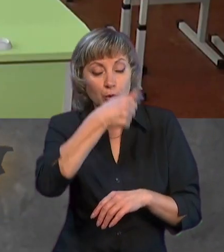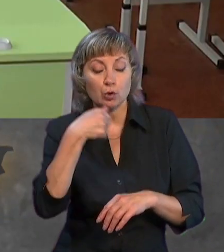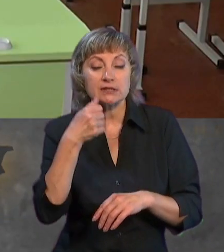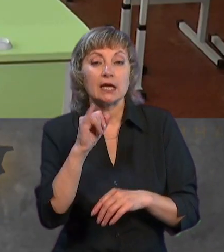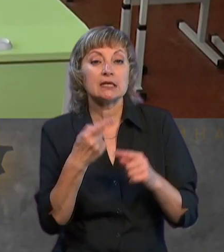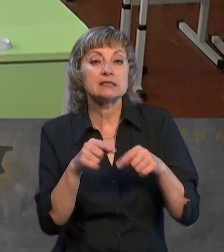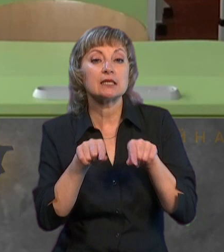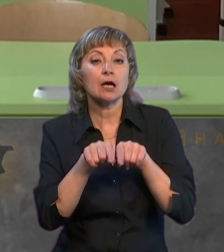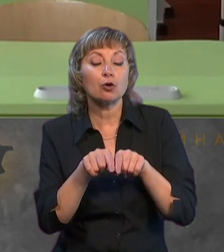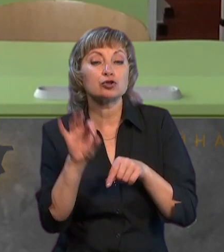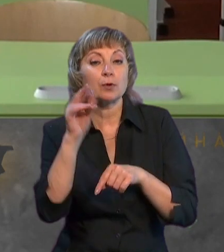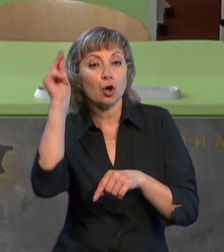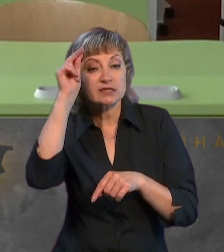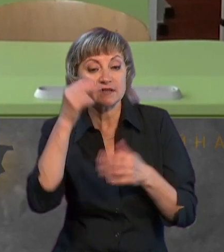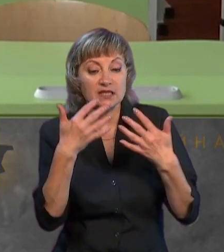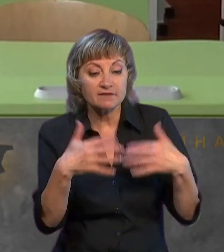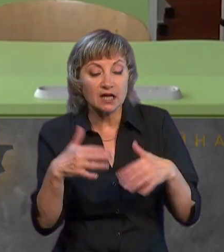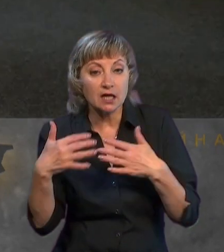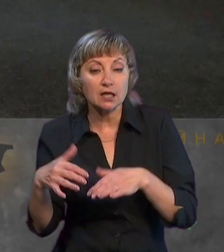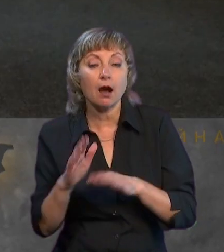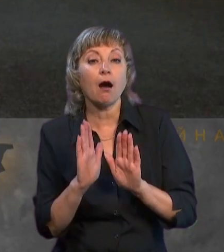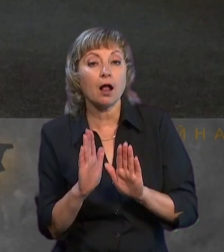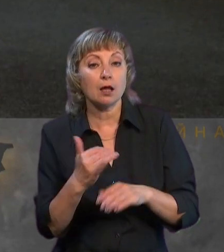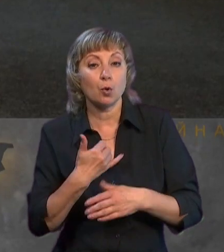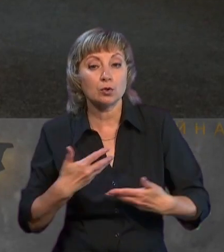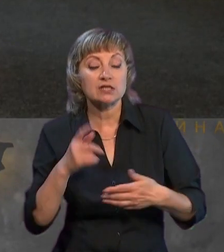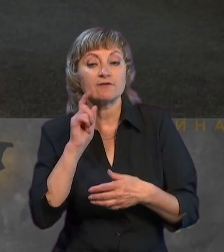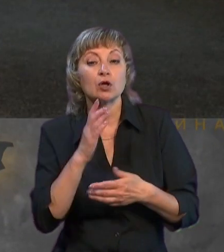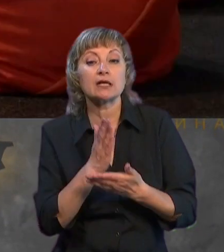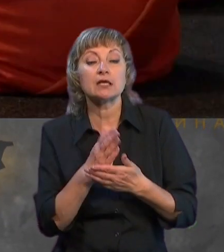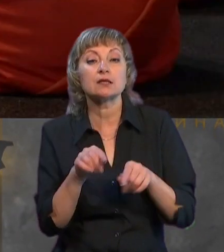це також про освітні втрати. Але у нас в Україні є така,